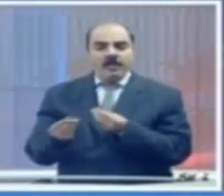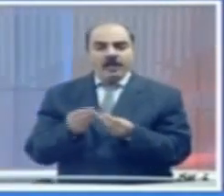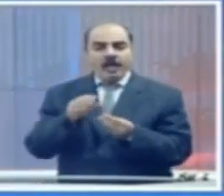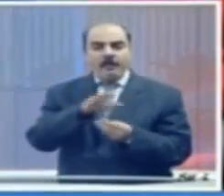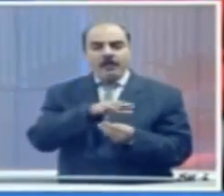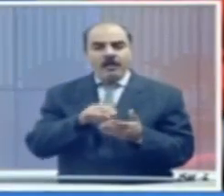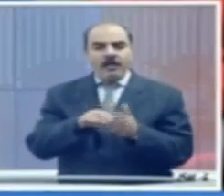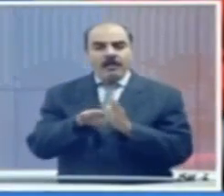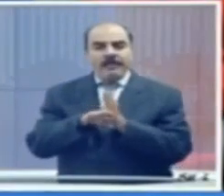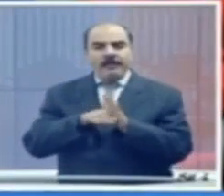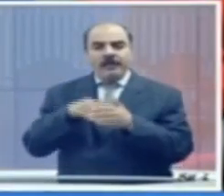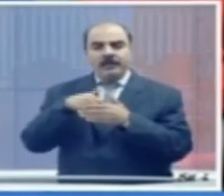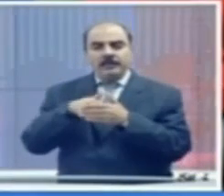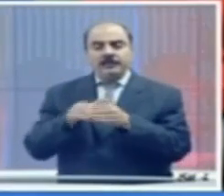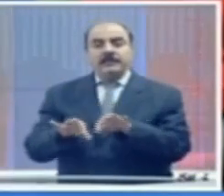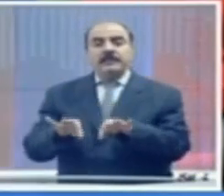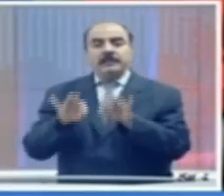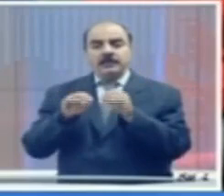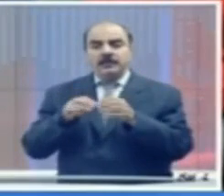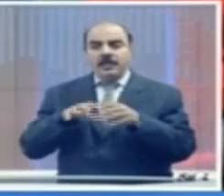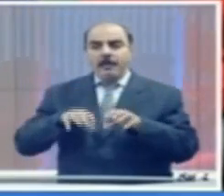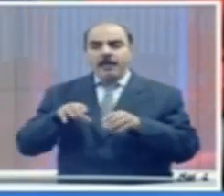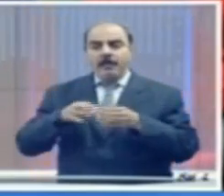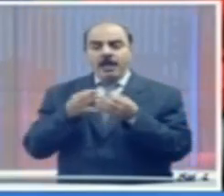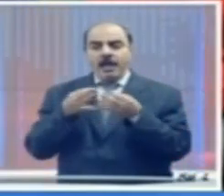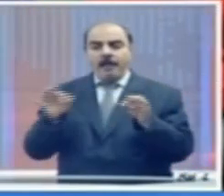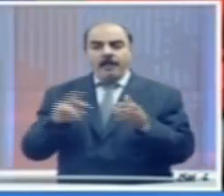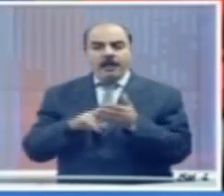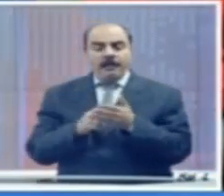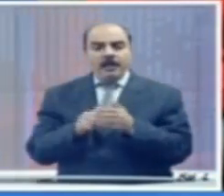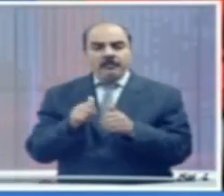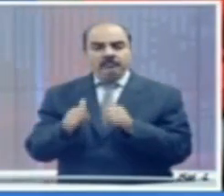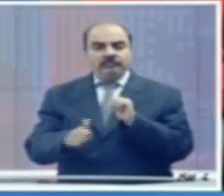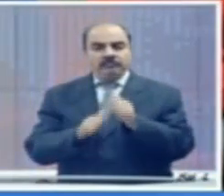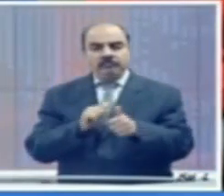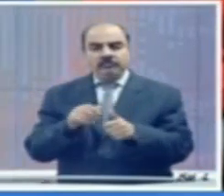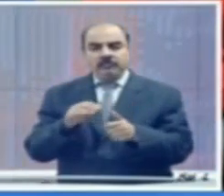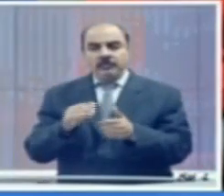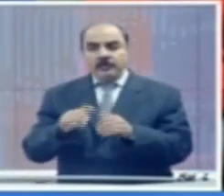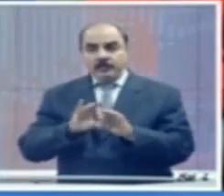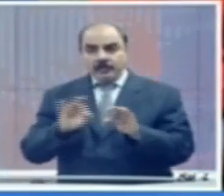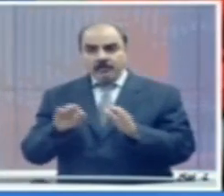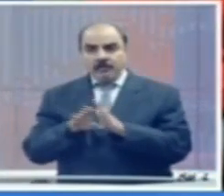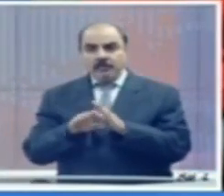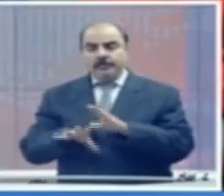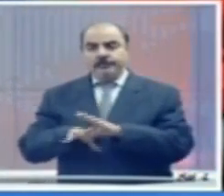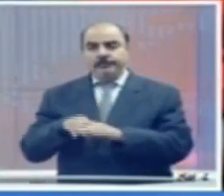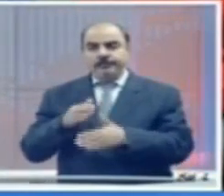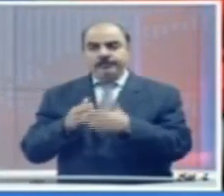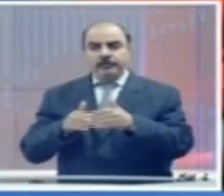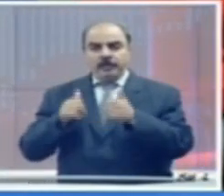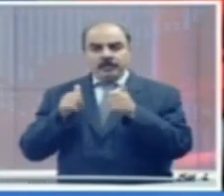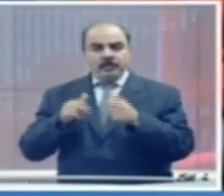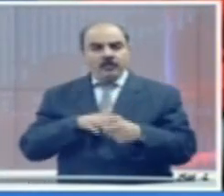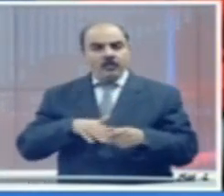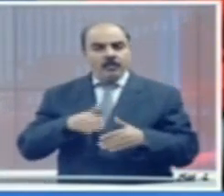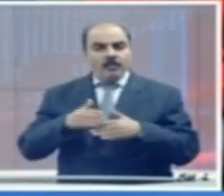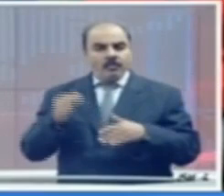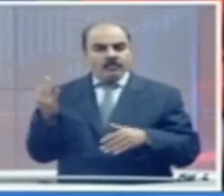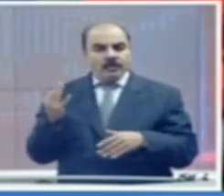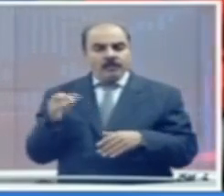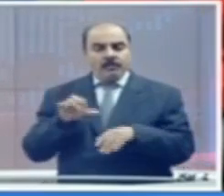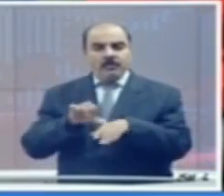موقف محافظات المرحلة الأولى بمنظومة التأمين الصحي الشامل من حيث معدلات الإنشاء ورفع كفاءة البنية